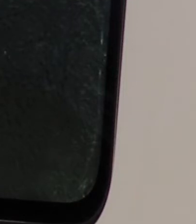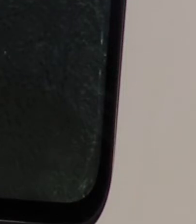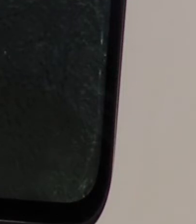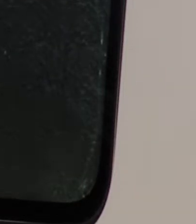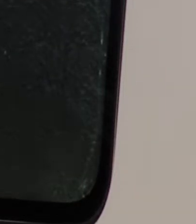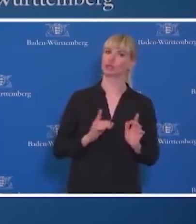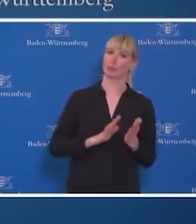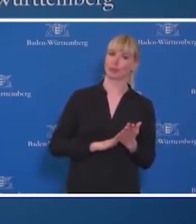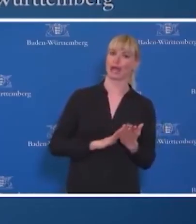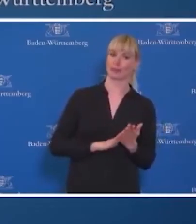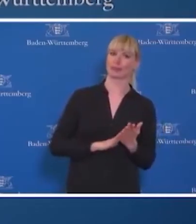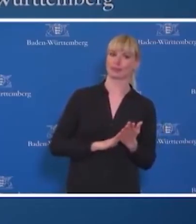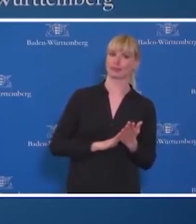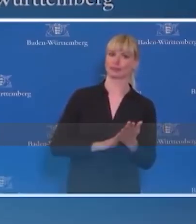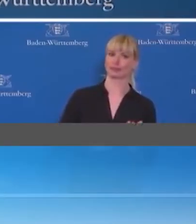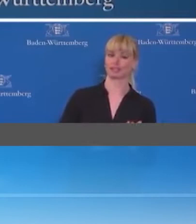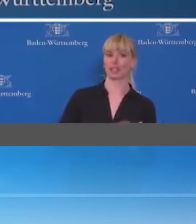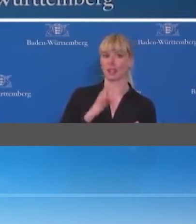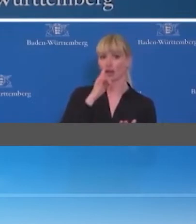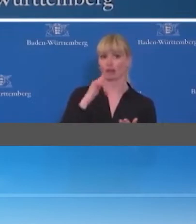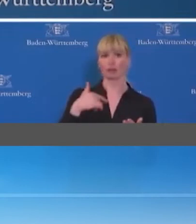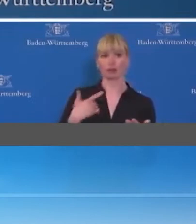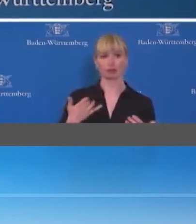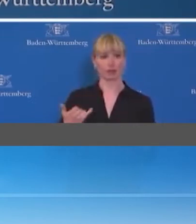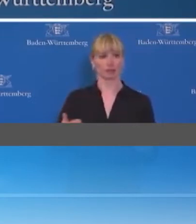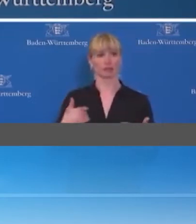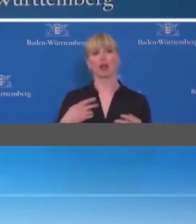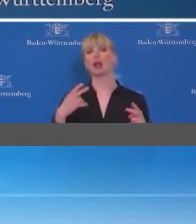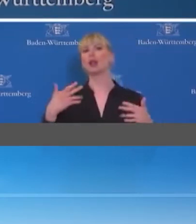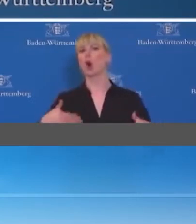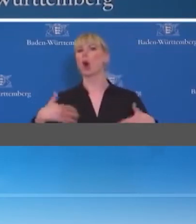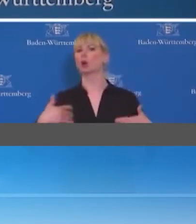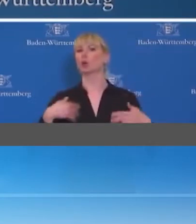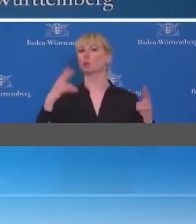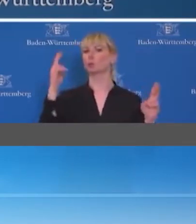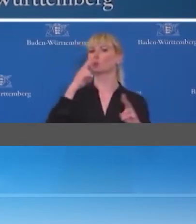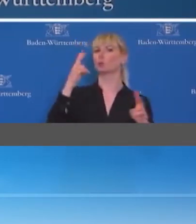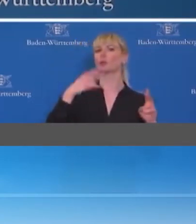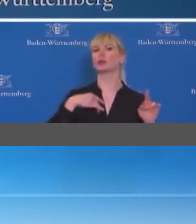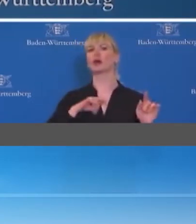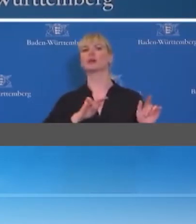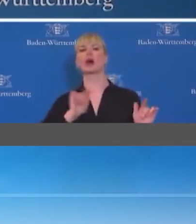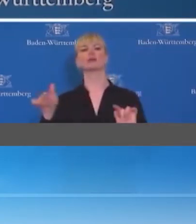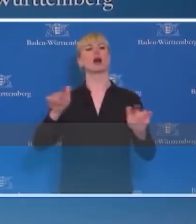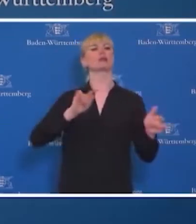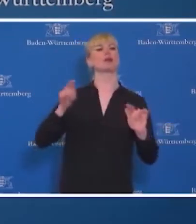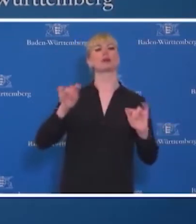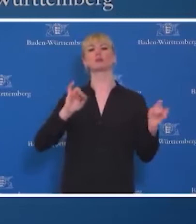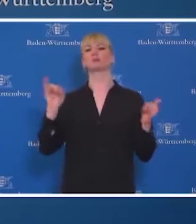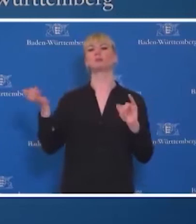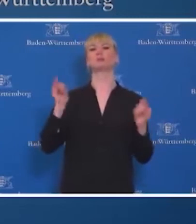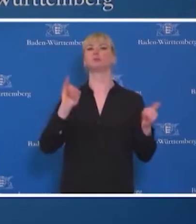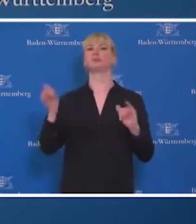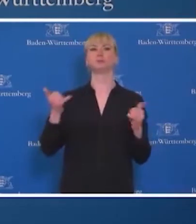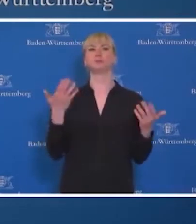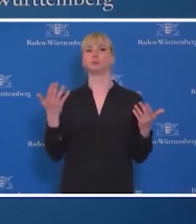einen Appell an die Bürger. Denn wenn wir leichtsinnig werden und uns verhalten wie vor der Krise, dann wird